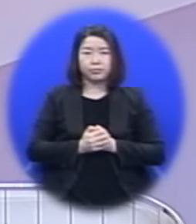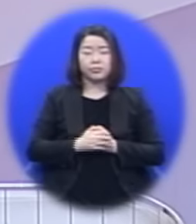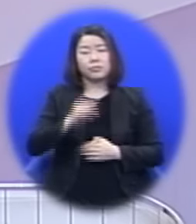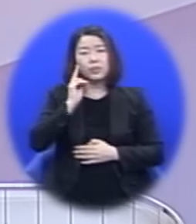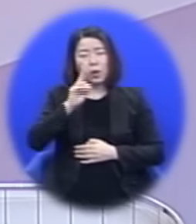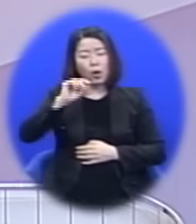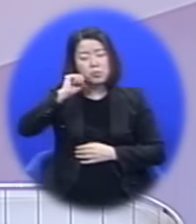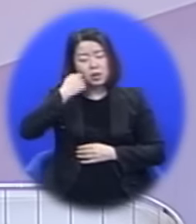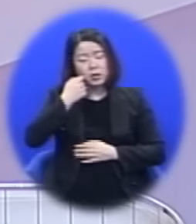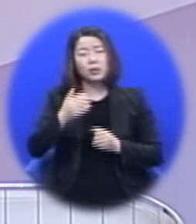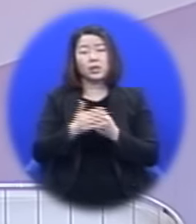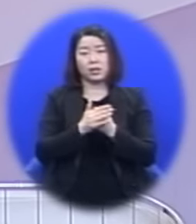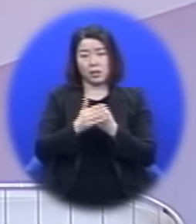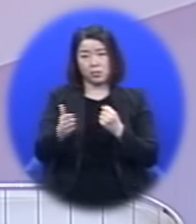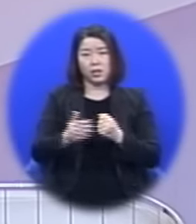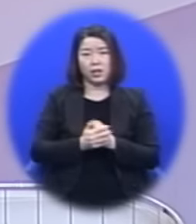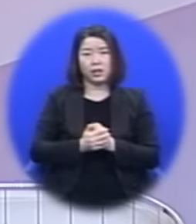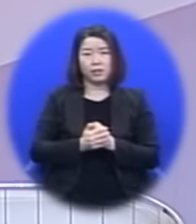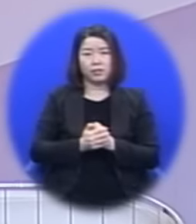너무 어려우니까